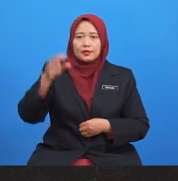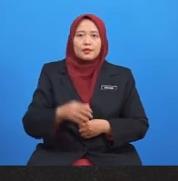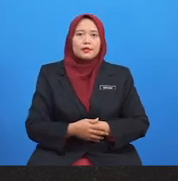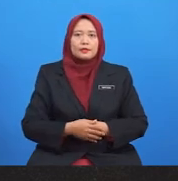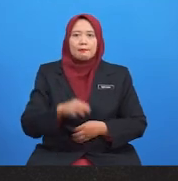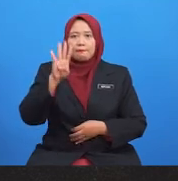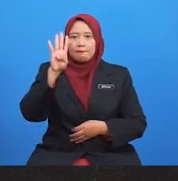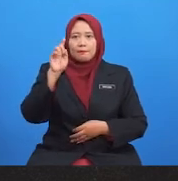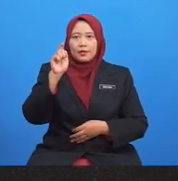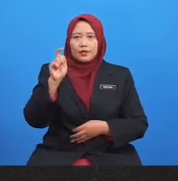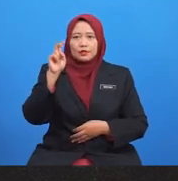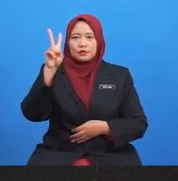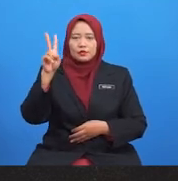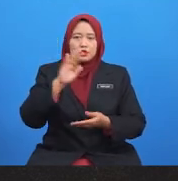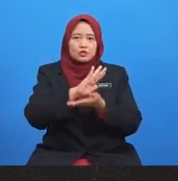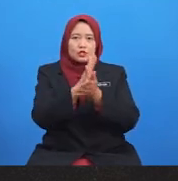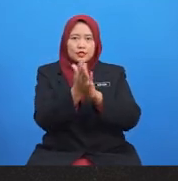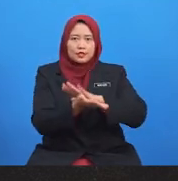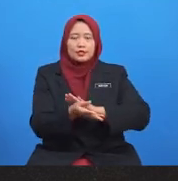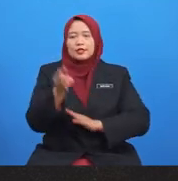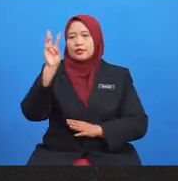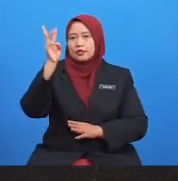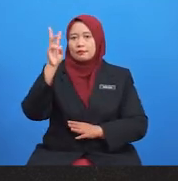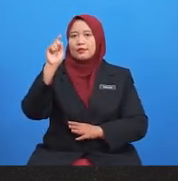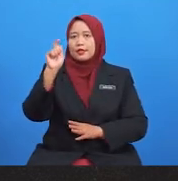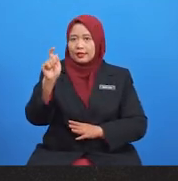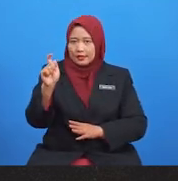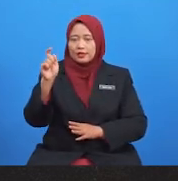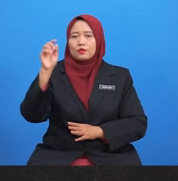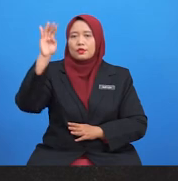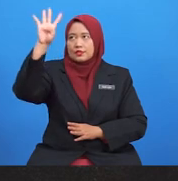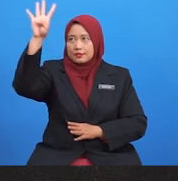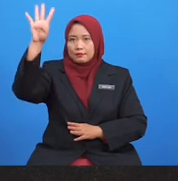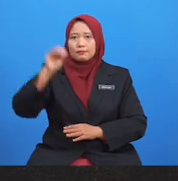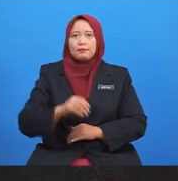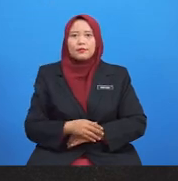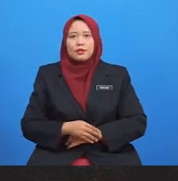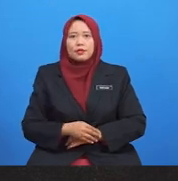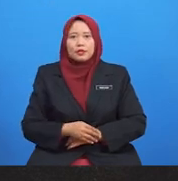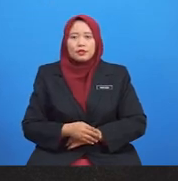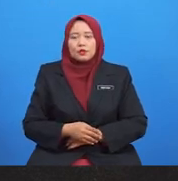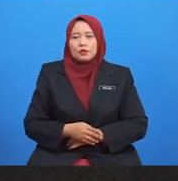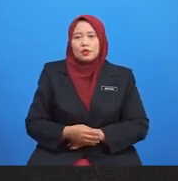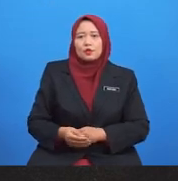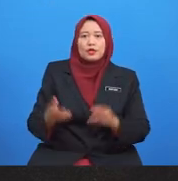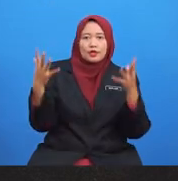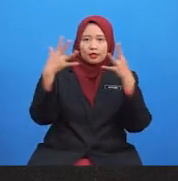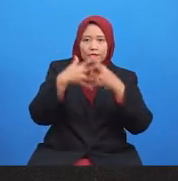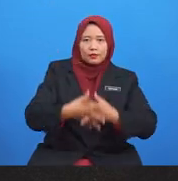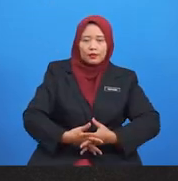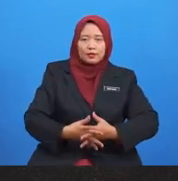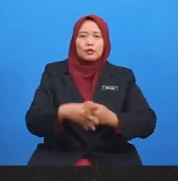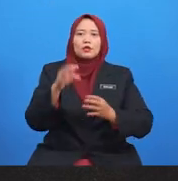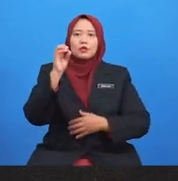akan perolehi 16X kuasa 4. Seterusnya, kamirkan pi 16X kuasa 4, maka kita